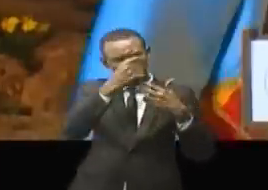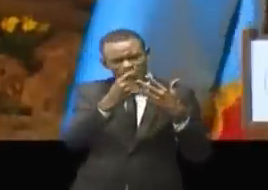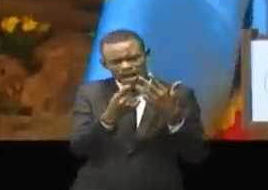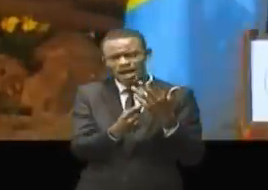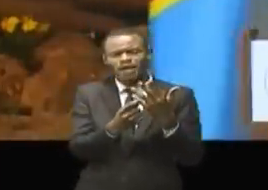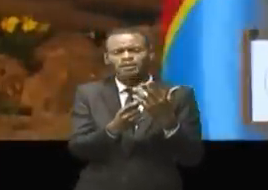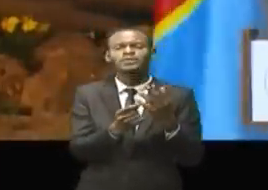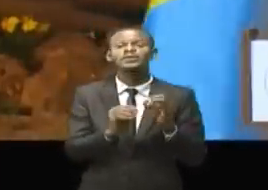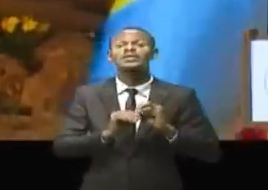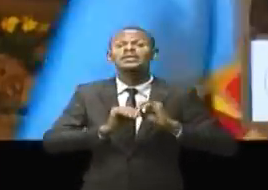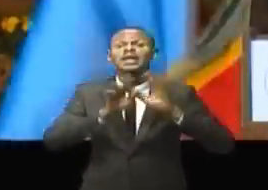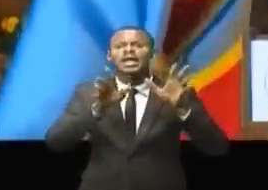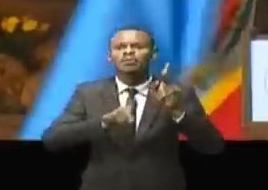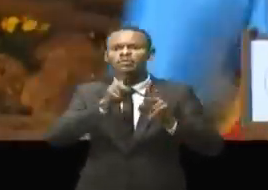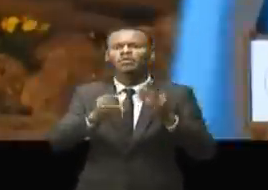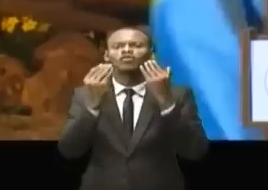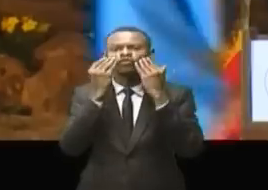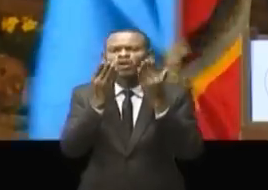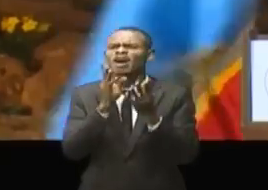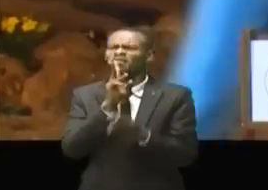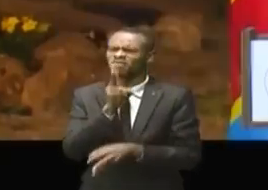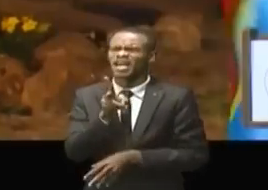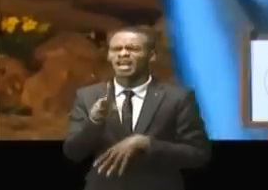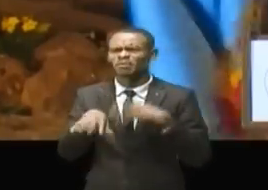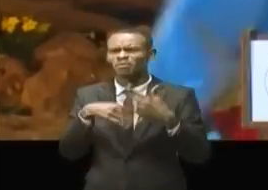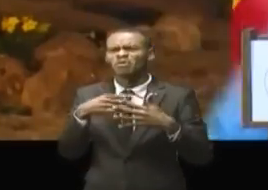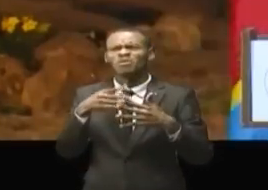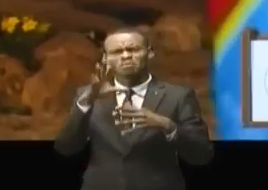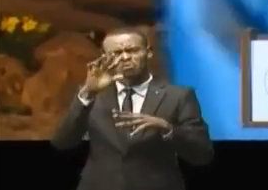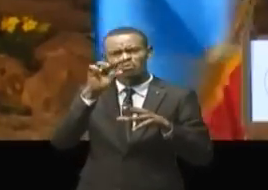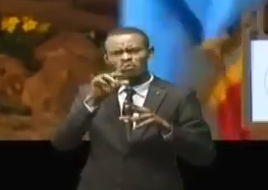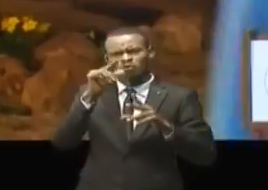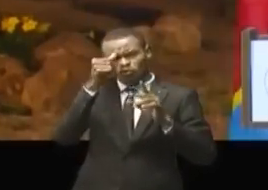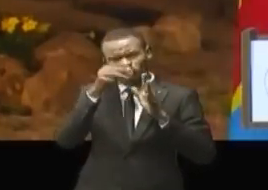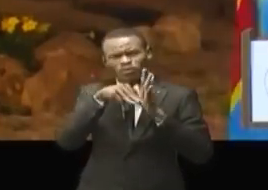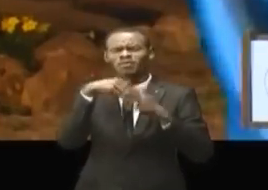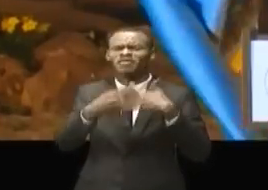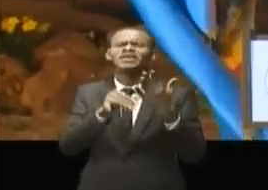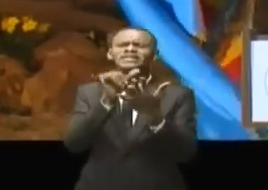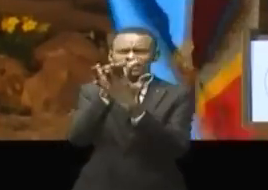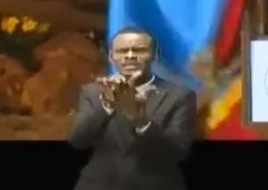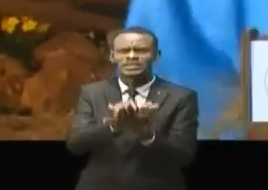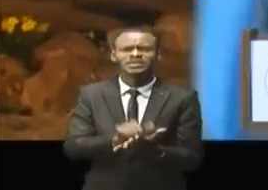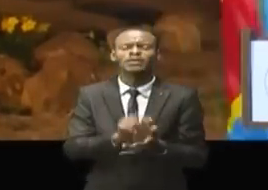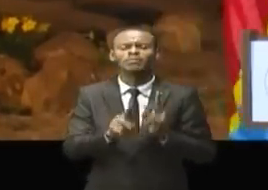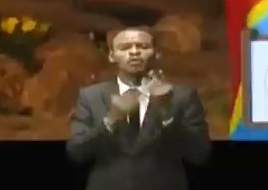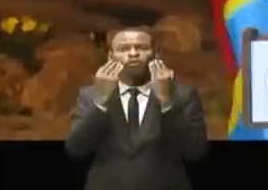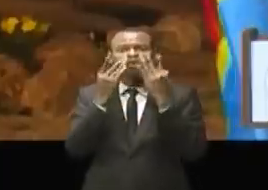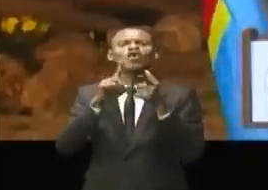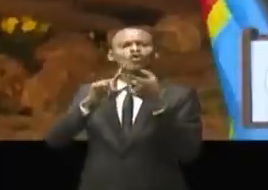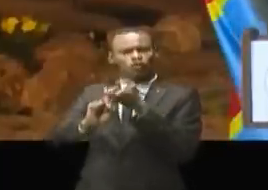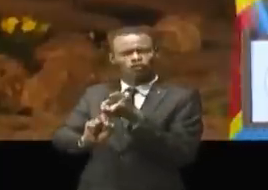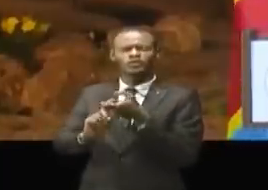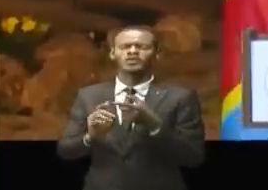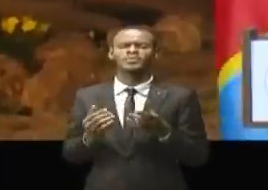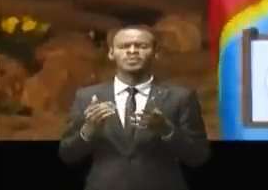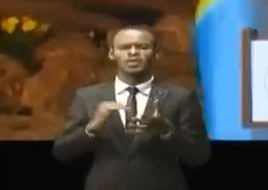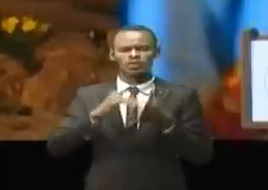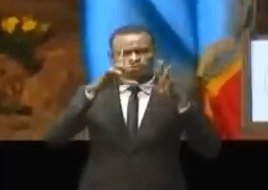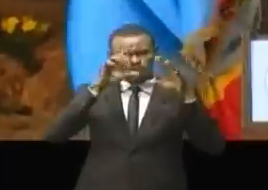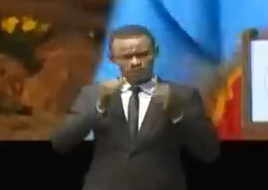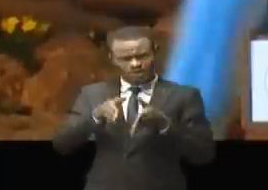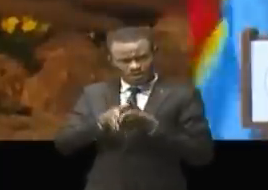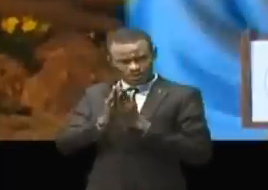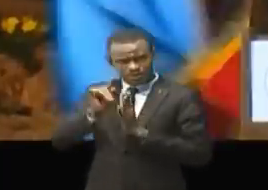dans le même élan, demandé au Premier ministre chef du gouvernement de présenter une feuille de route consolidée du gouvernement